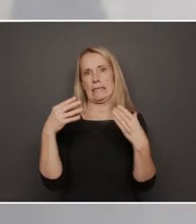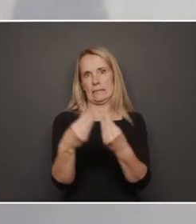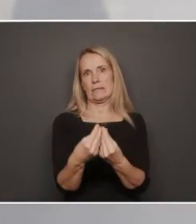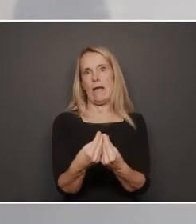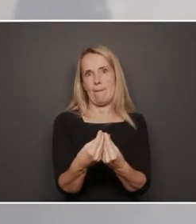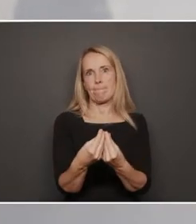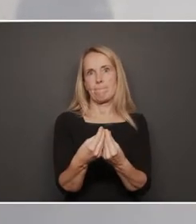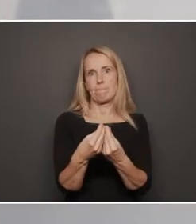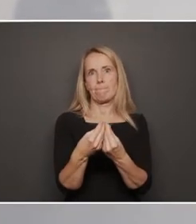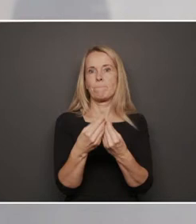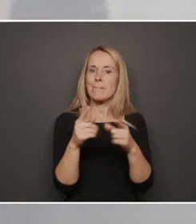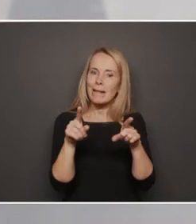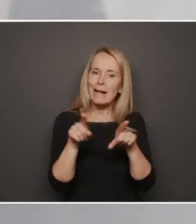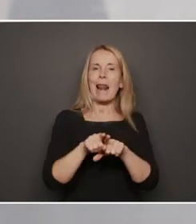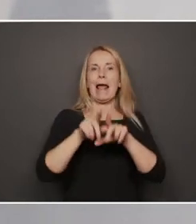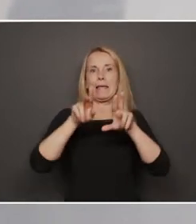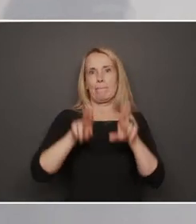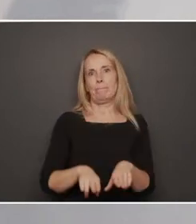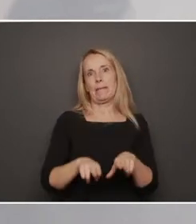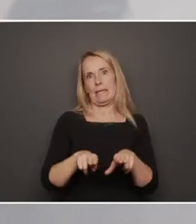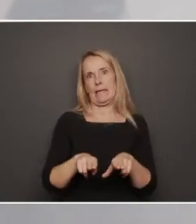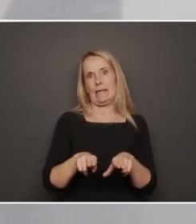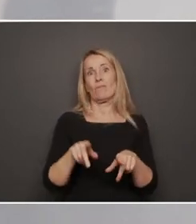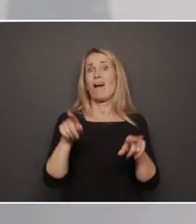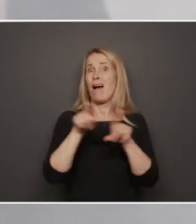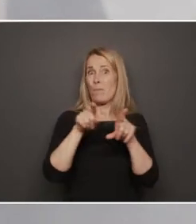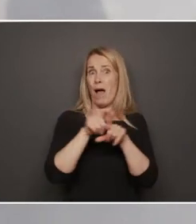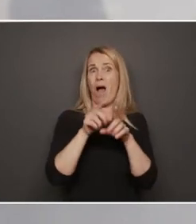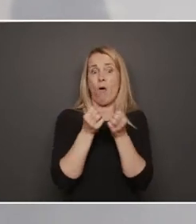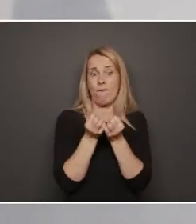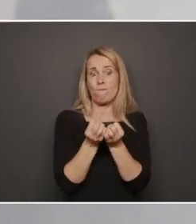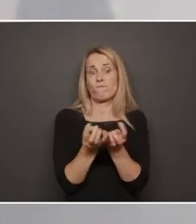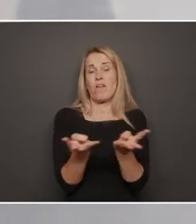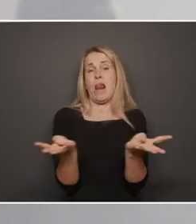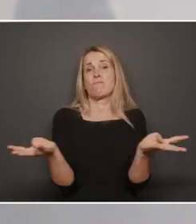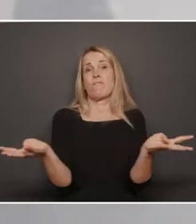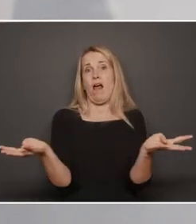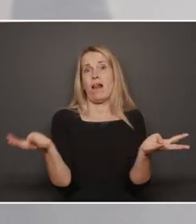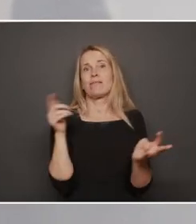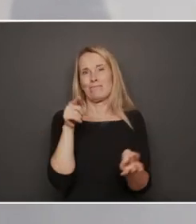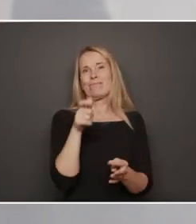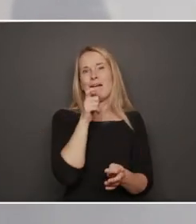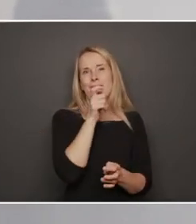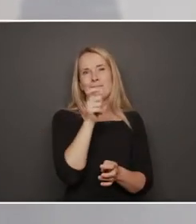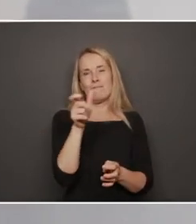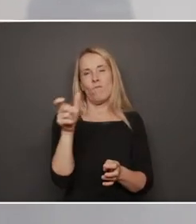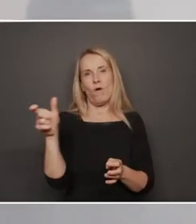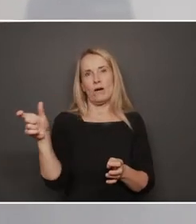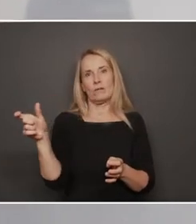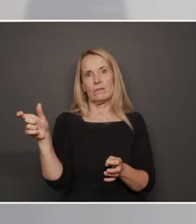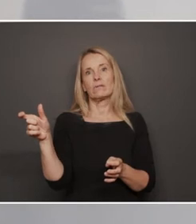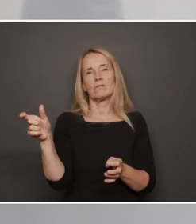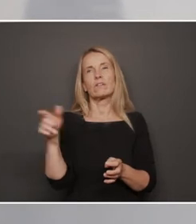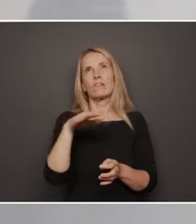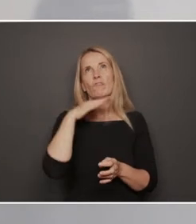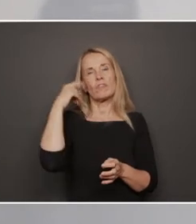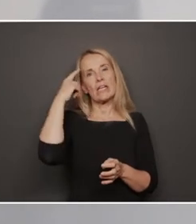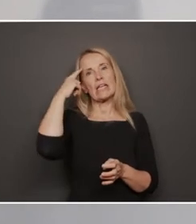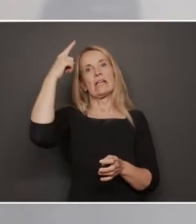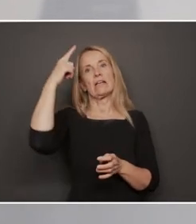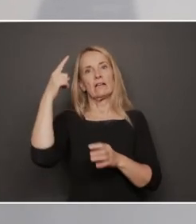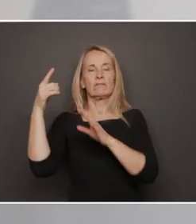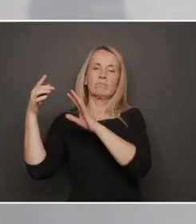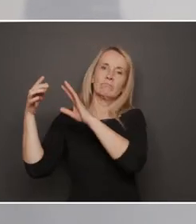die Gleichberechtigung, aber auch die Vielfalt scheinen Worte zu sein, die vielen von uns im